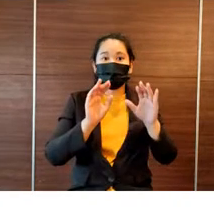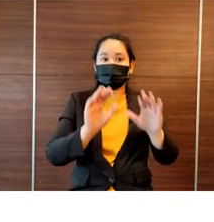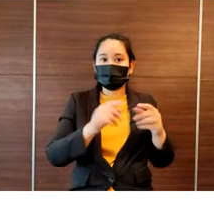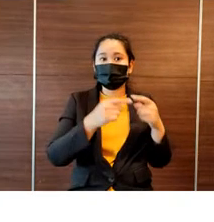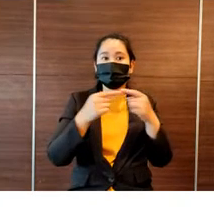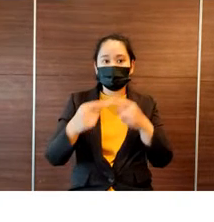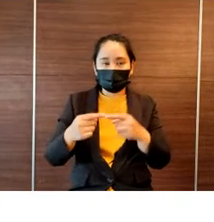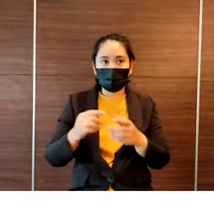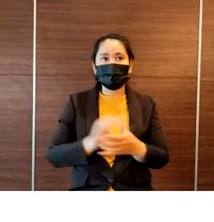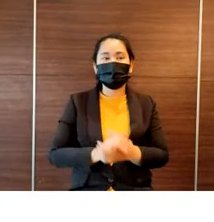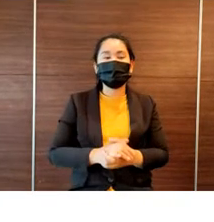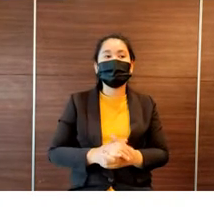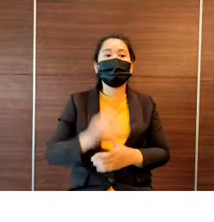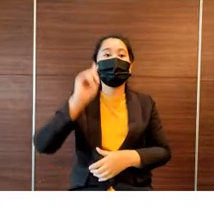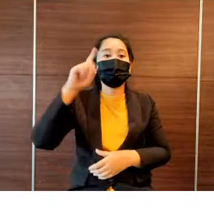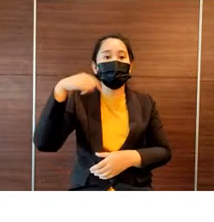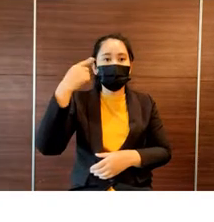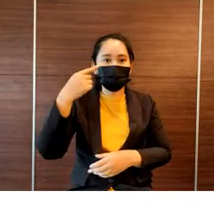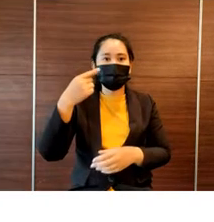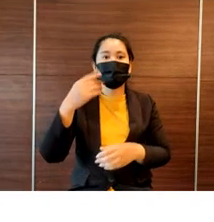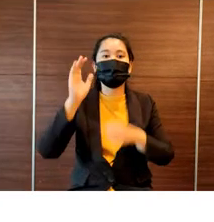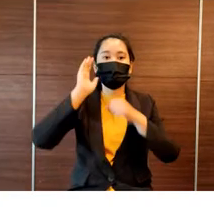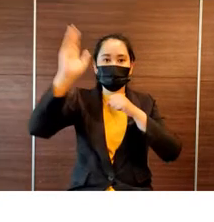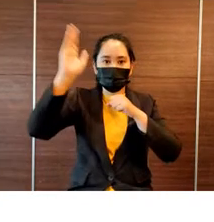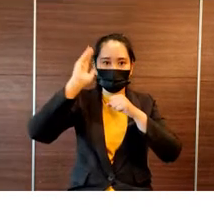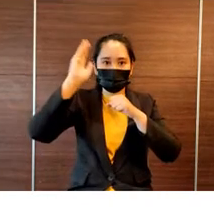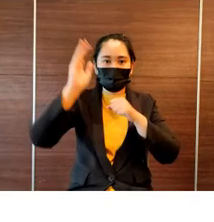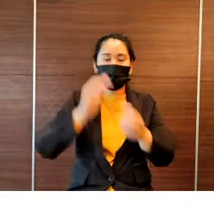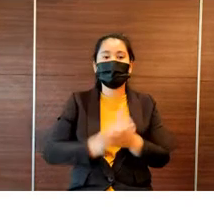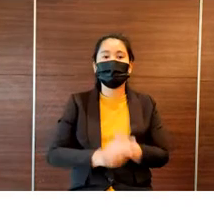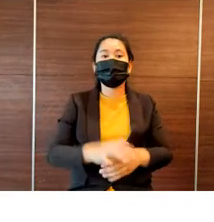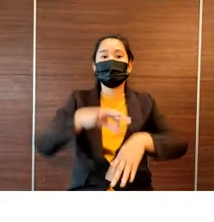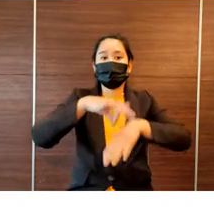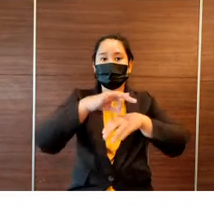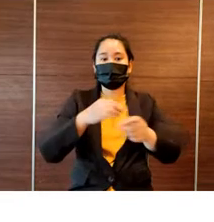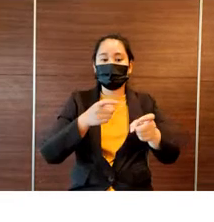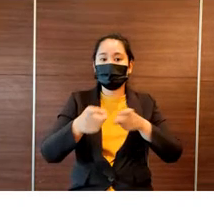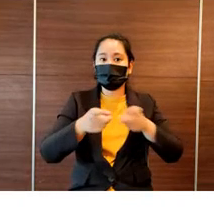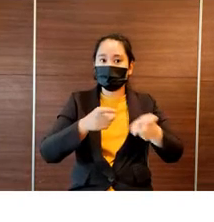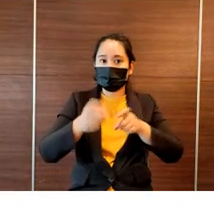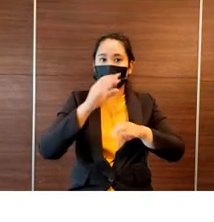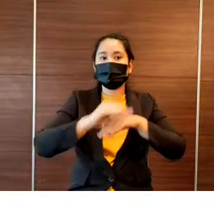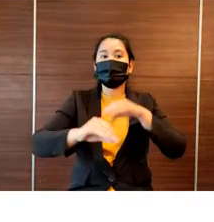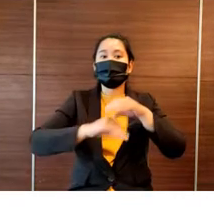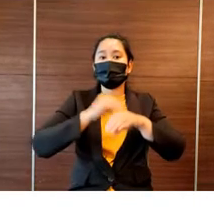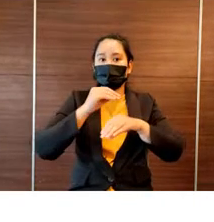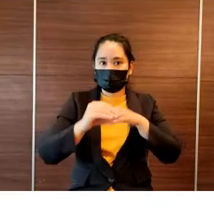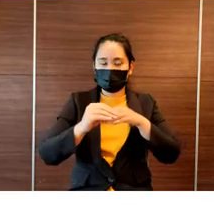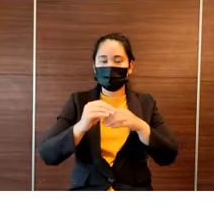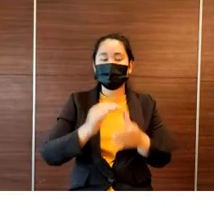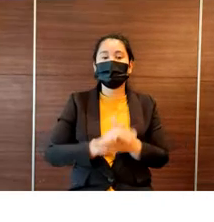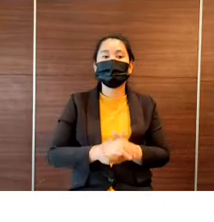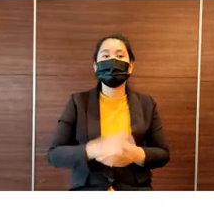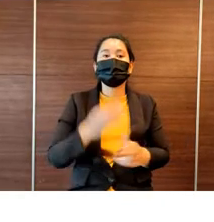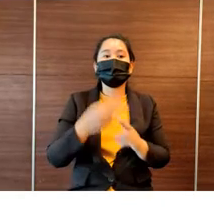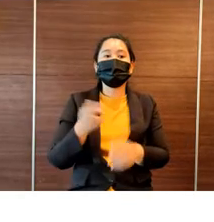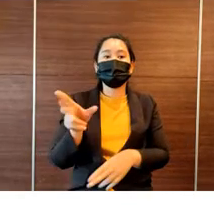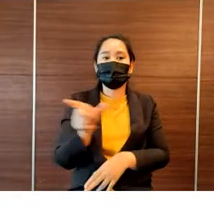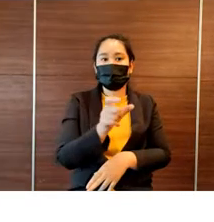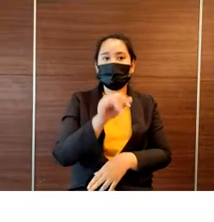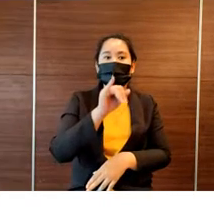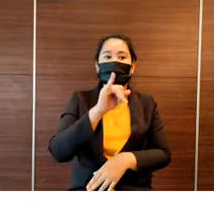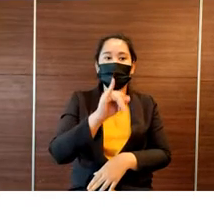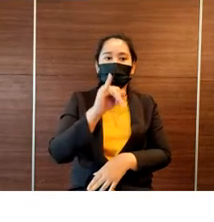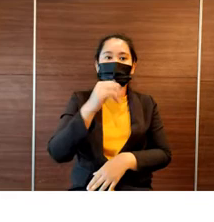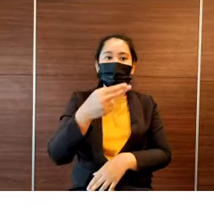น้องจ๋าค่ะคุณจารุณีสิริพันธ์นะคะผู้จัดการโครงการด้านการลดการตีตราและเลือกปฏิบัติของ IHRI ค่ะเ